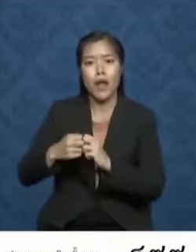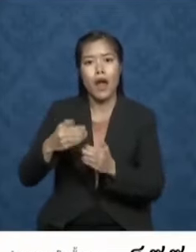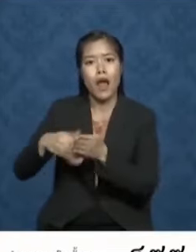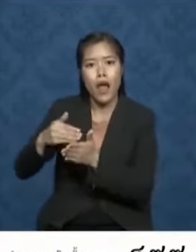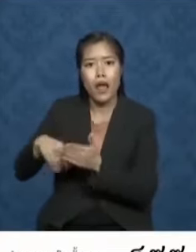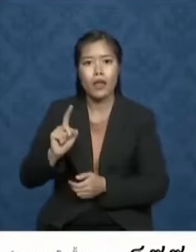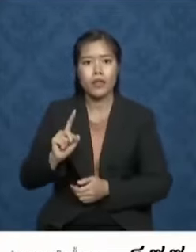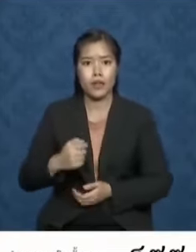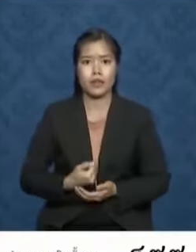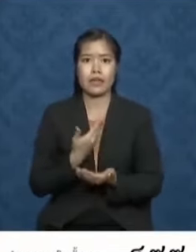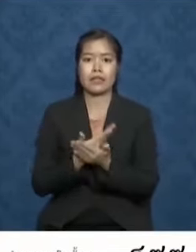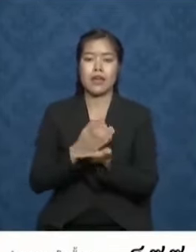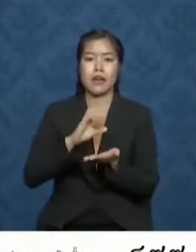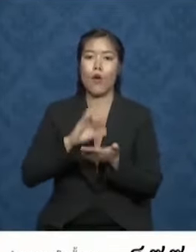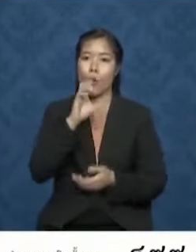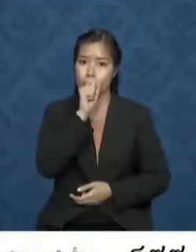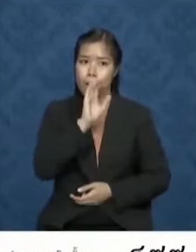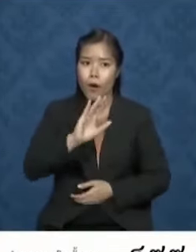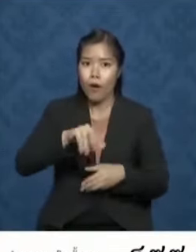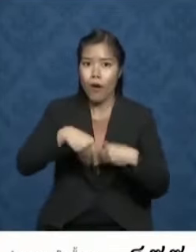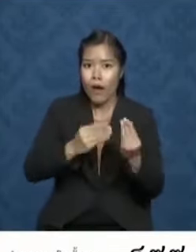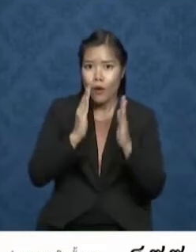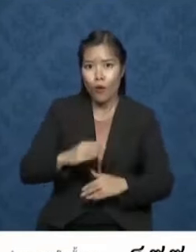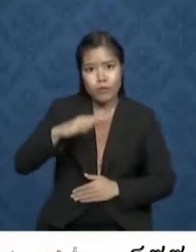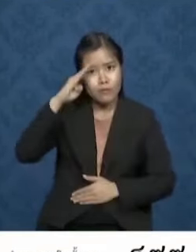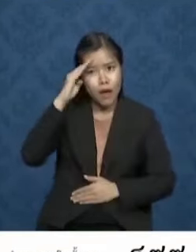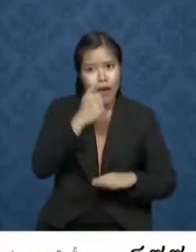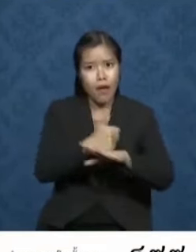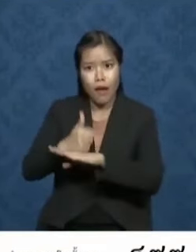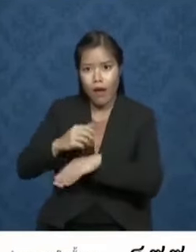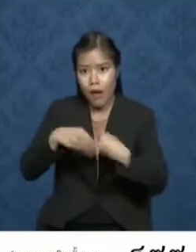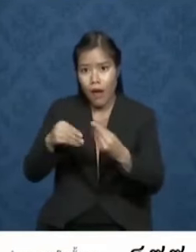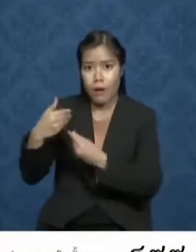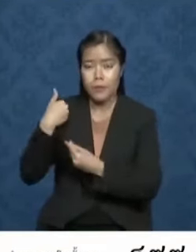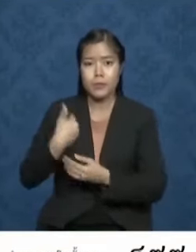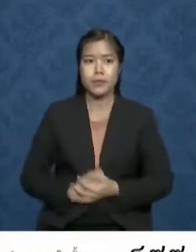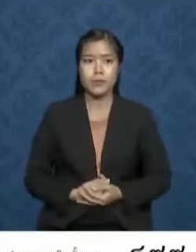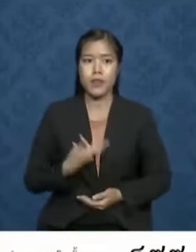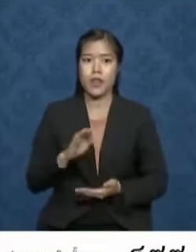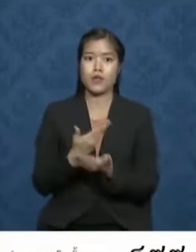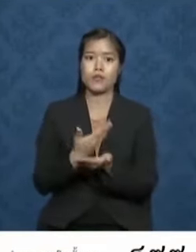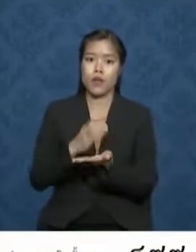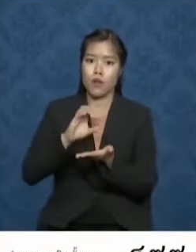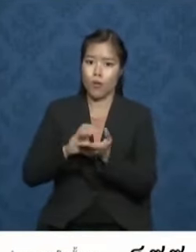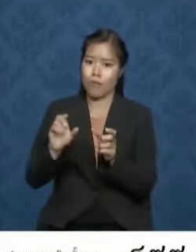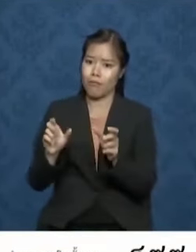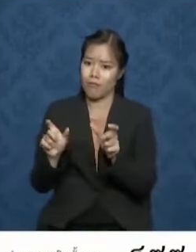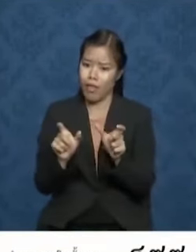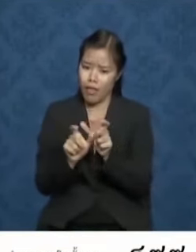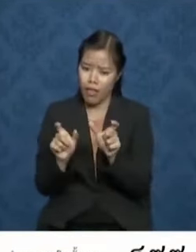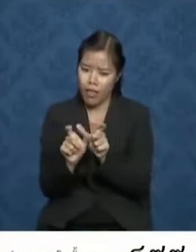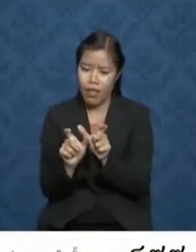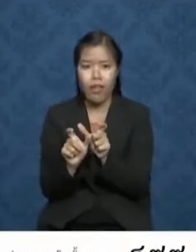ช่องทางให้งาบอย่างลับๆของนายทหารผู้มีอำนาจหรือเปล่าแล้วนอกจากนี้ยังมีงบประมาณที่ทับซ้อนและเหลื่อมล้านไม่